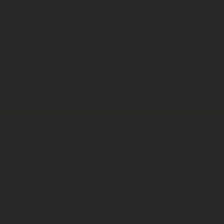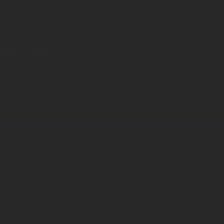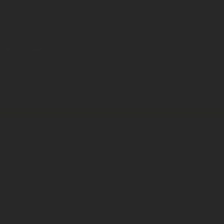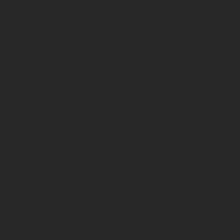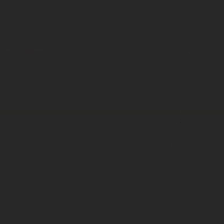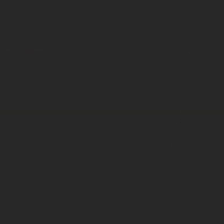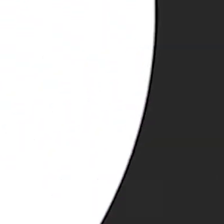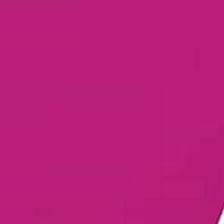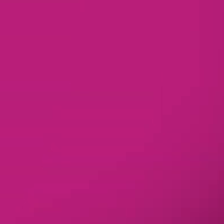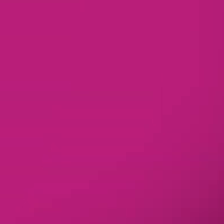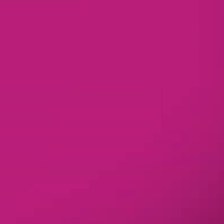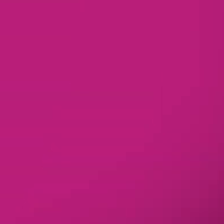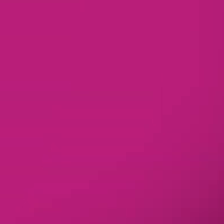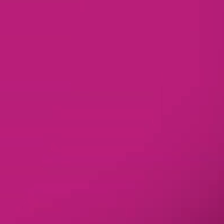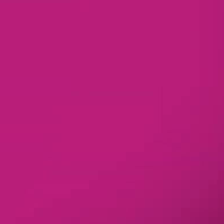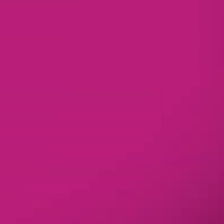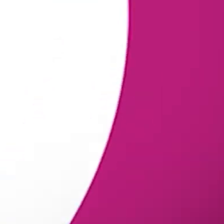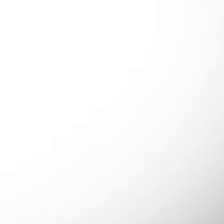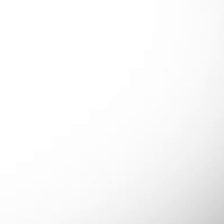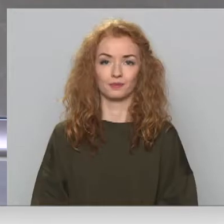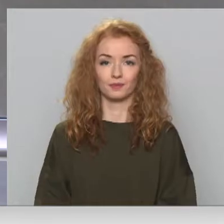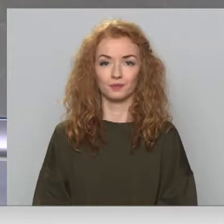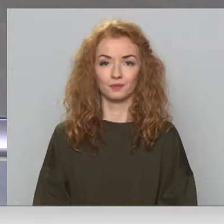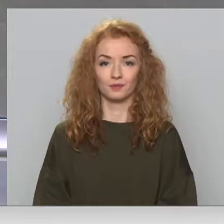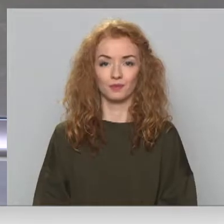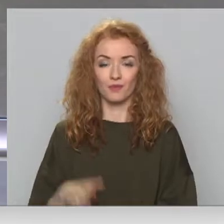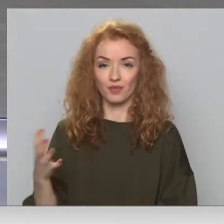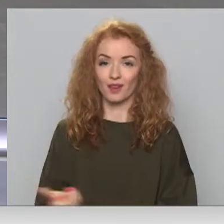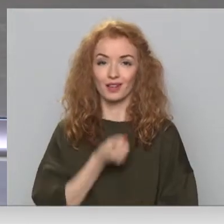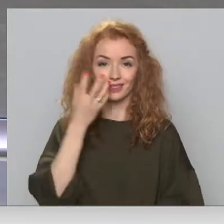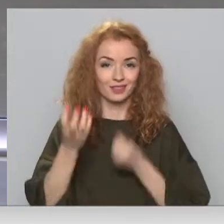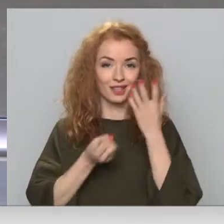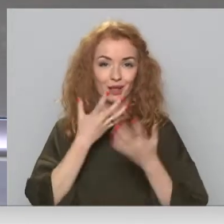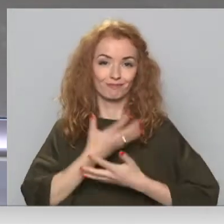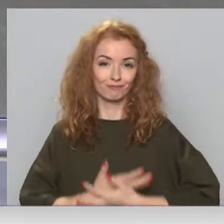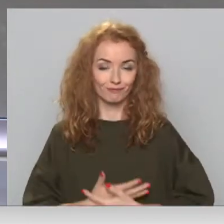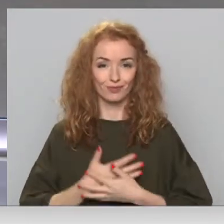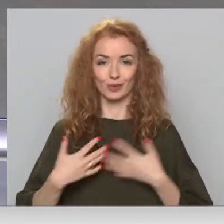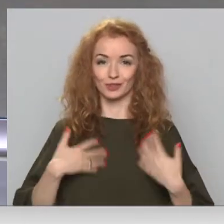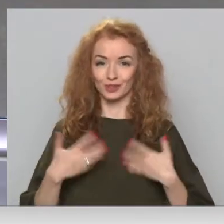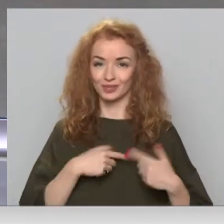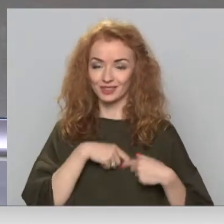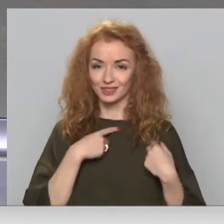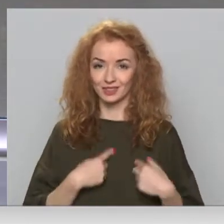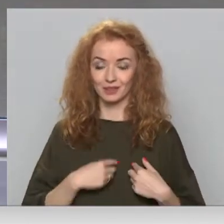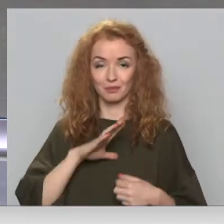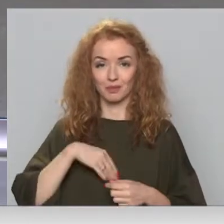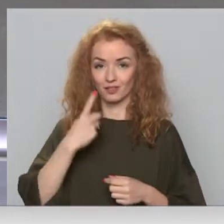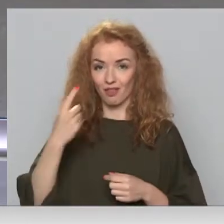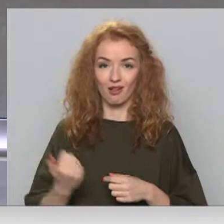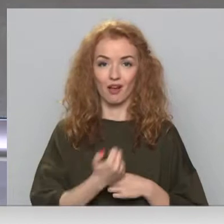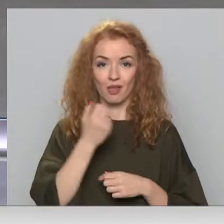Re! Viss ēters ir te! Ar ziediem rokās un satrauktām sirdīm. Pēc gandrīz gadu